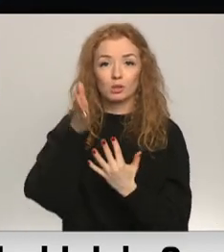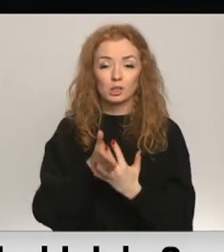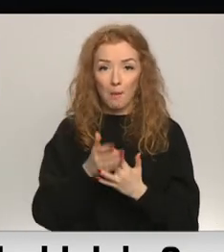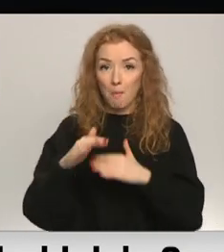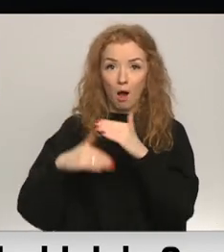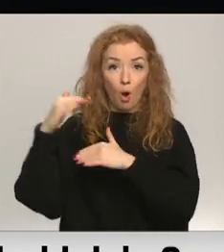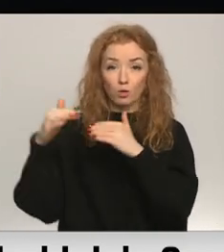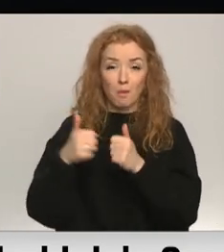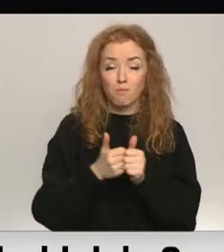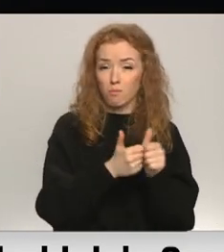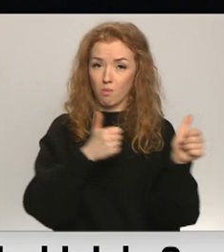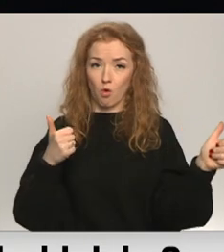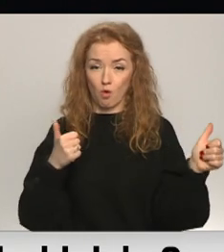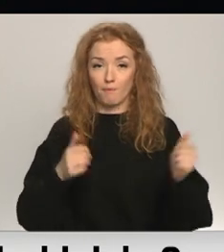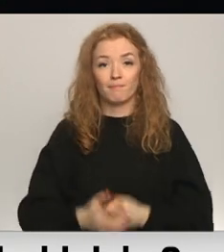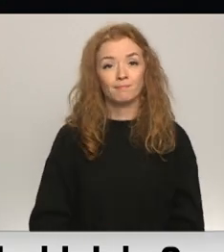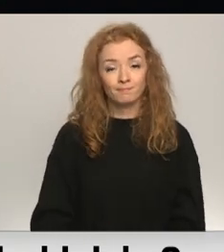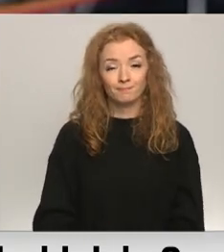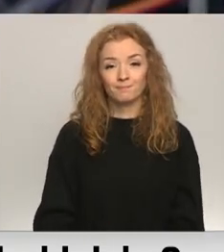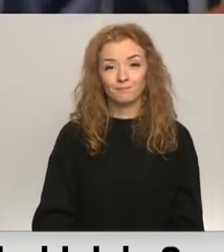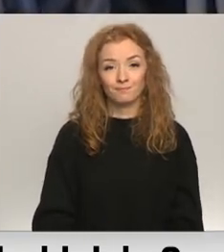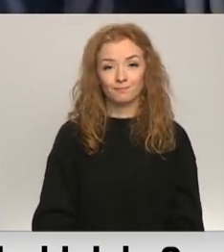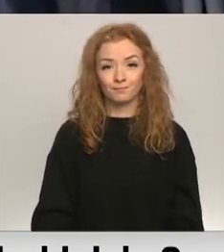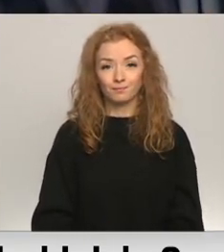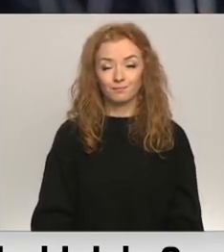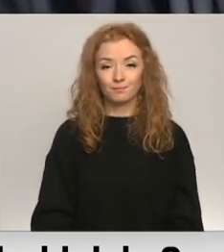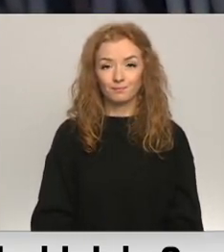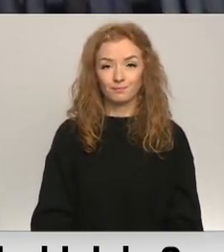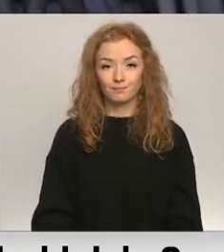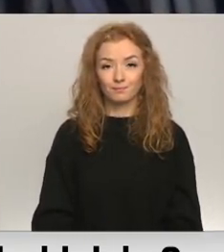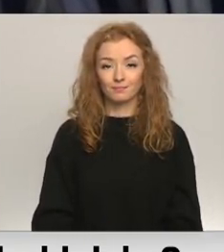palielinājas tik ļoti, kā nekad agrāk. Anda Boša, Ivor Žepickis, Latvijas televīzija.